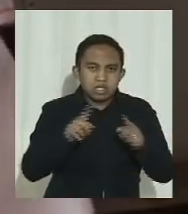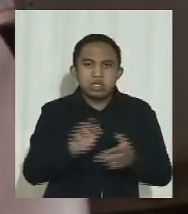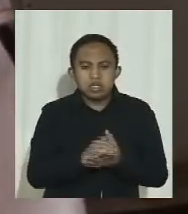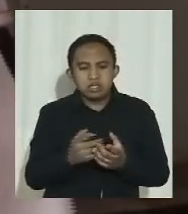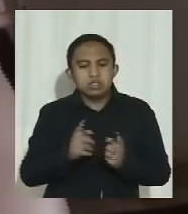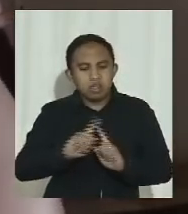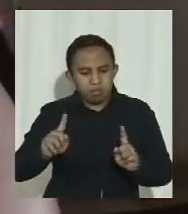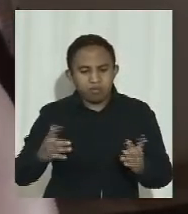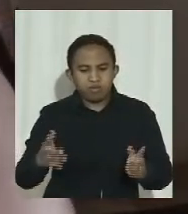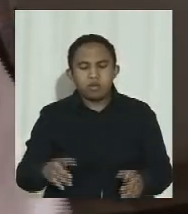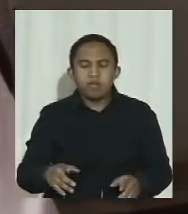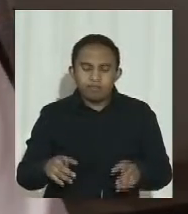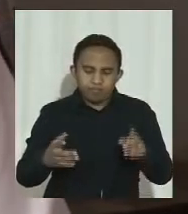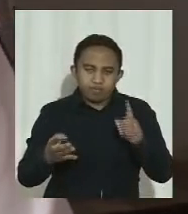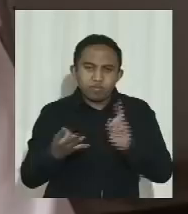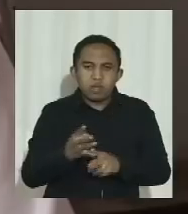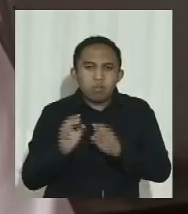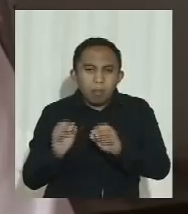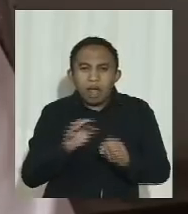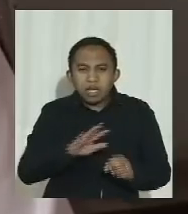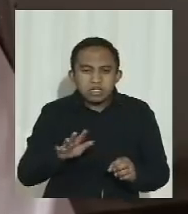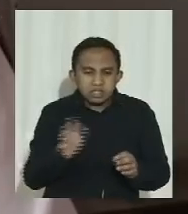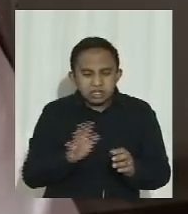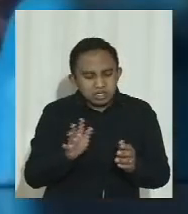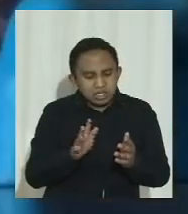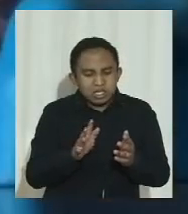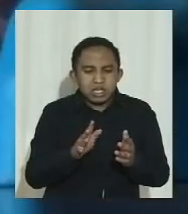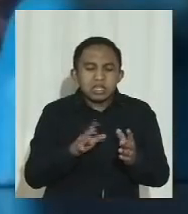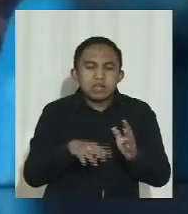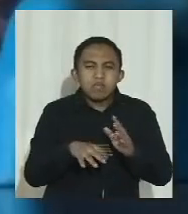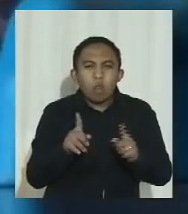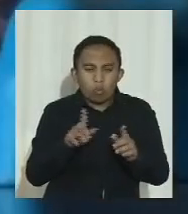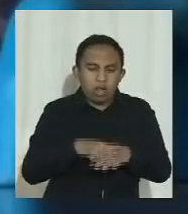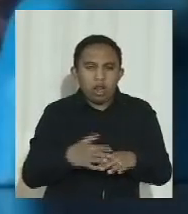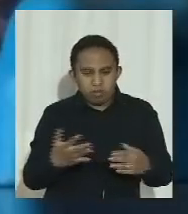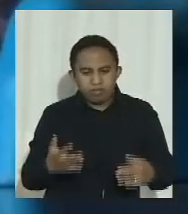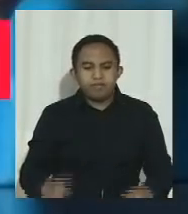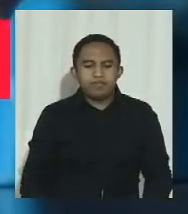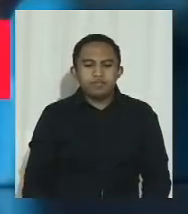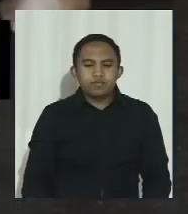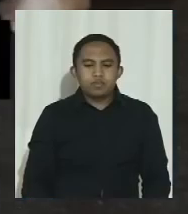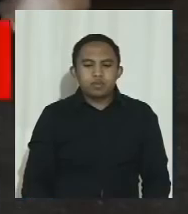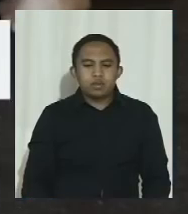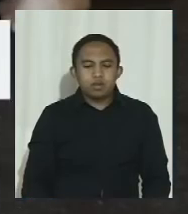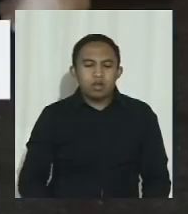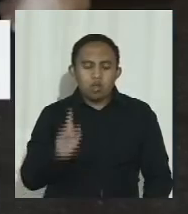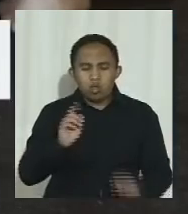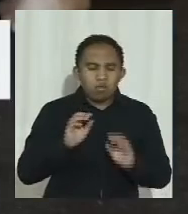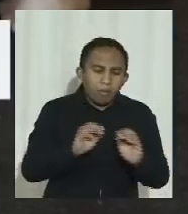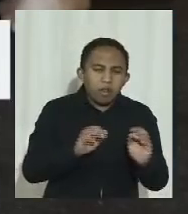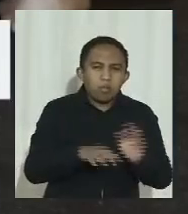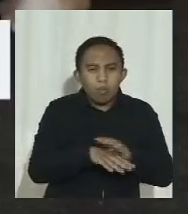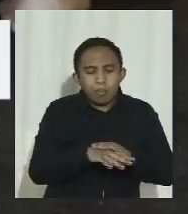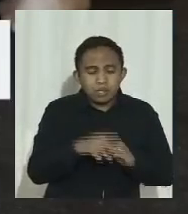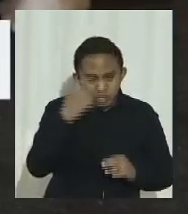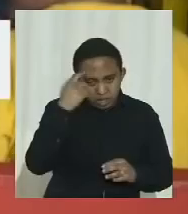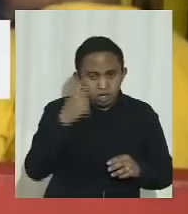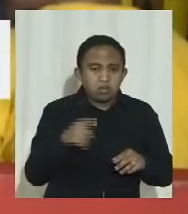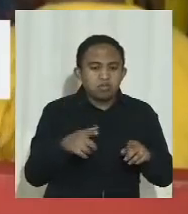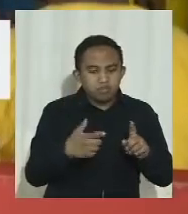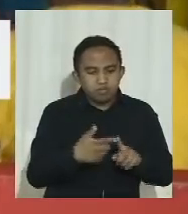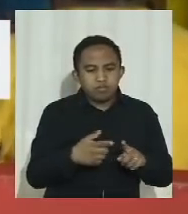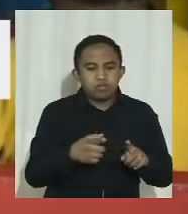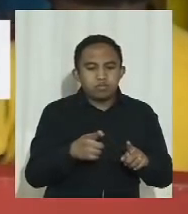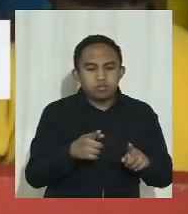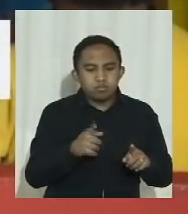anakivikivika tanana fa tsy mitambatra amin'ny serviety. Akoatra ny fanazarana amin'ny fahalalana ratsaina dia nopanina amin'ny fanabeazana